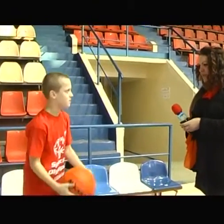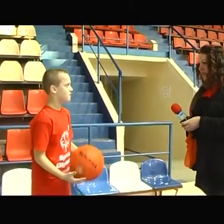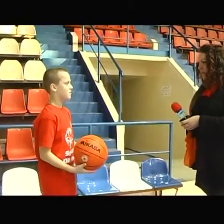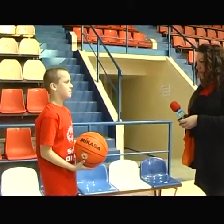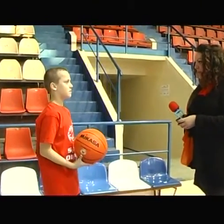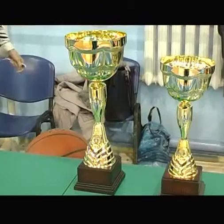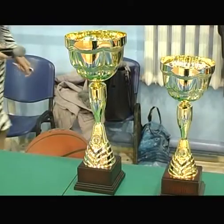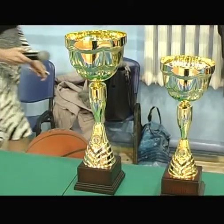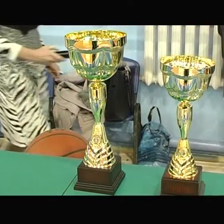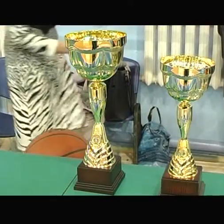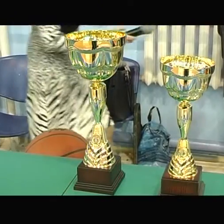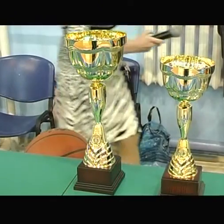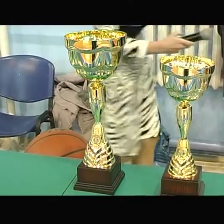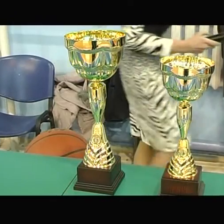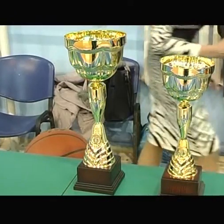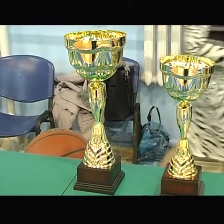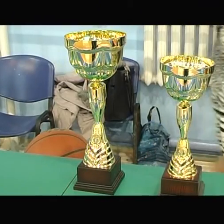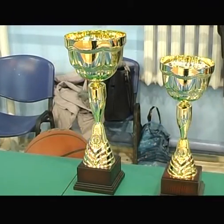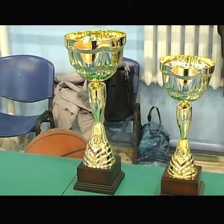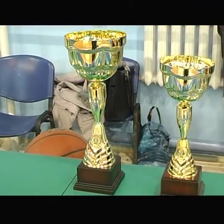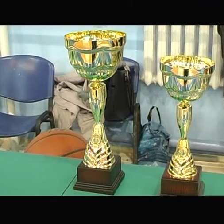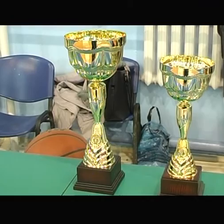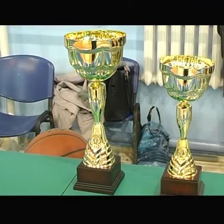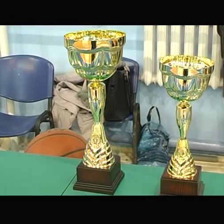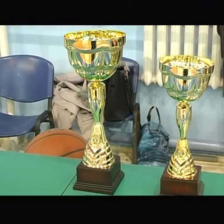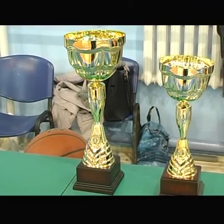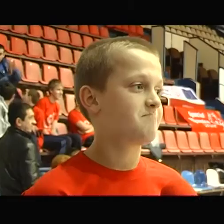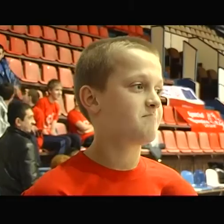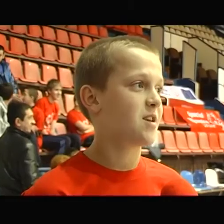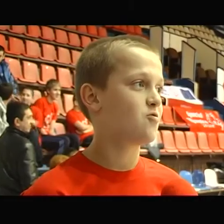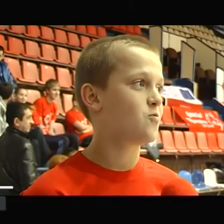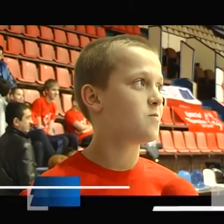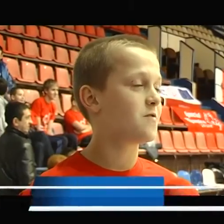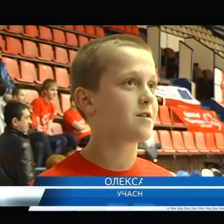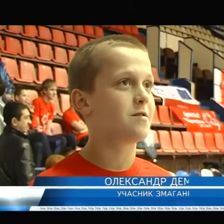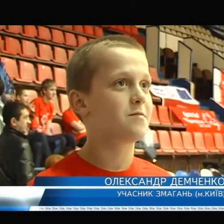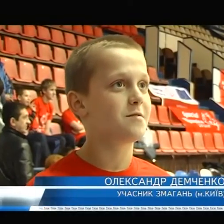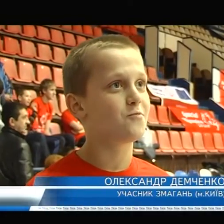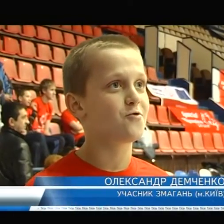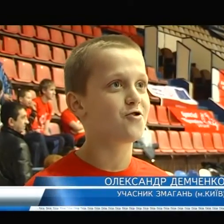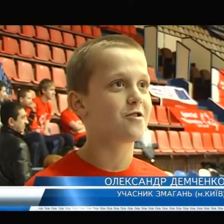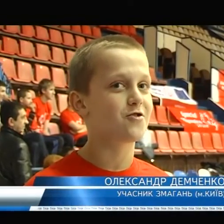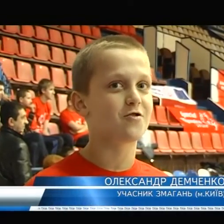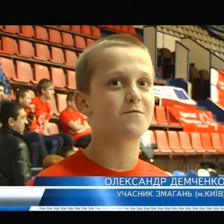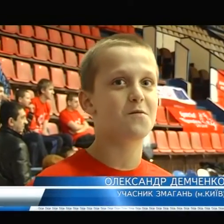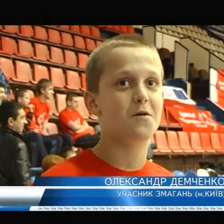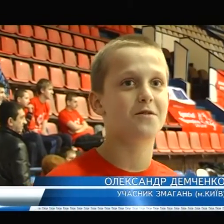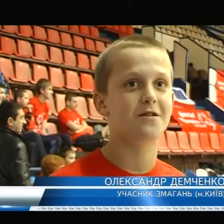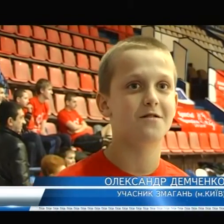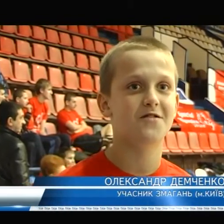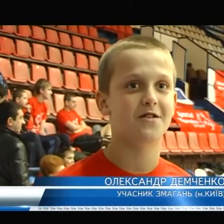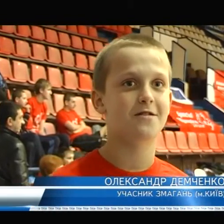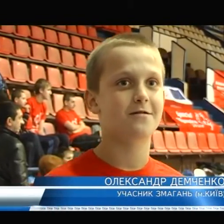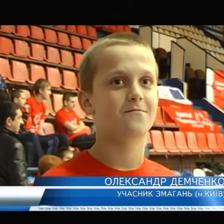його постійно. Шанси на перемогу своєї команди оцінює як високі. Я думаю, мы выиграем. Это будет очень хорошо для моей мамы,